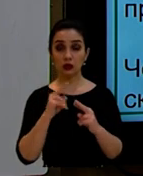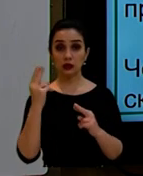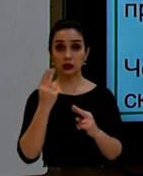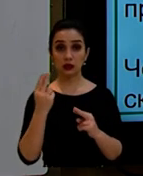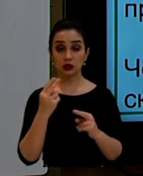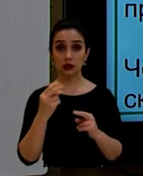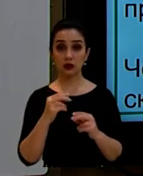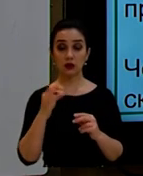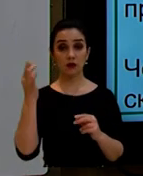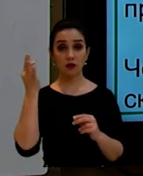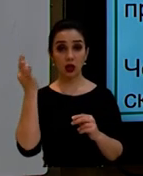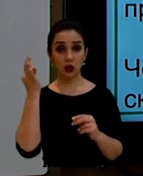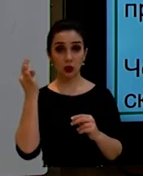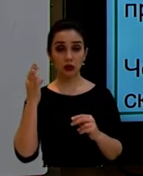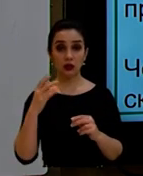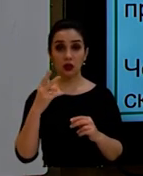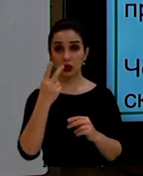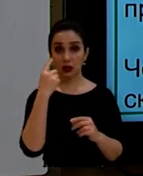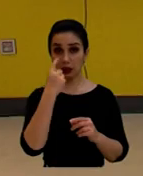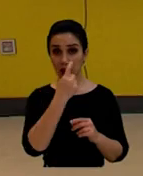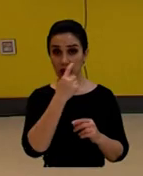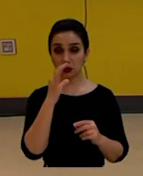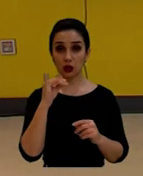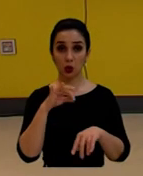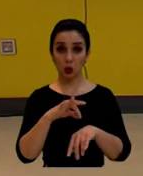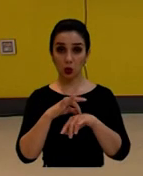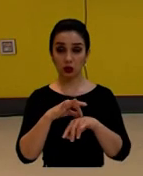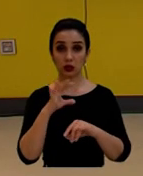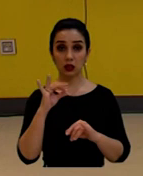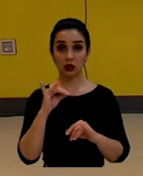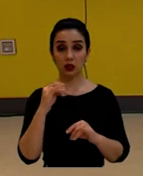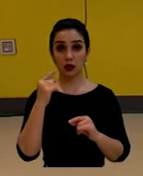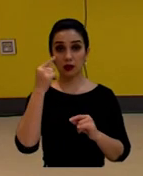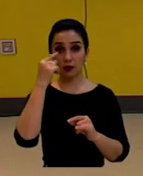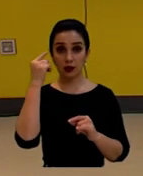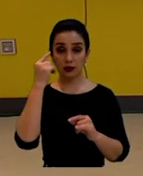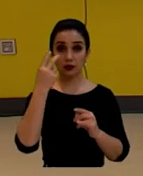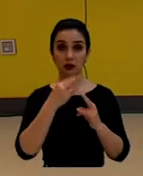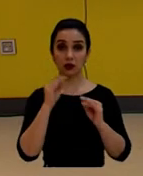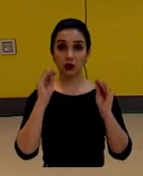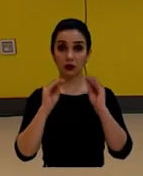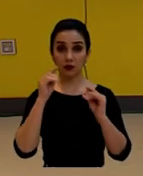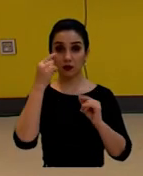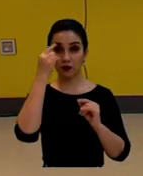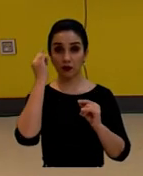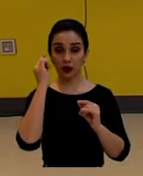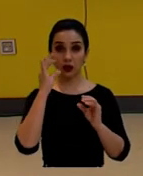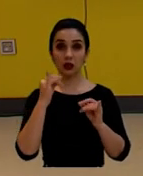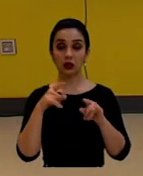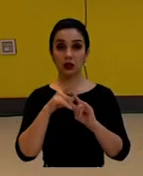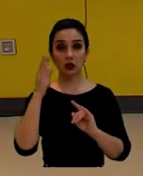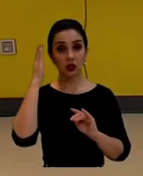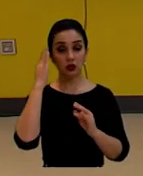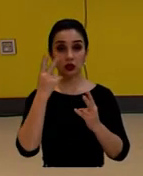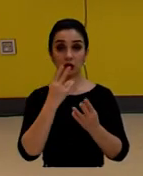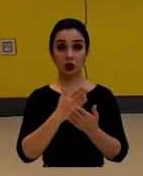цвет волос, глаз, кожи, разрез глаз, строение век, очертания